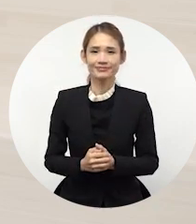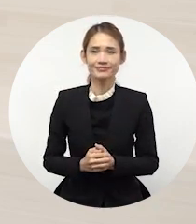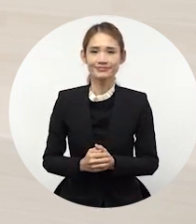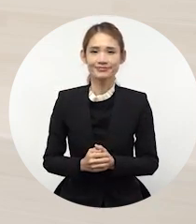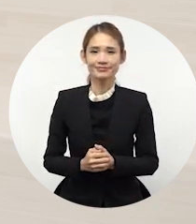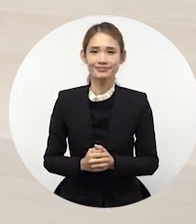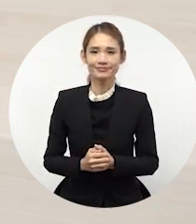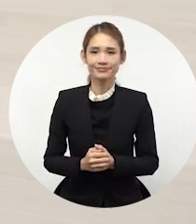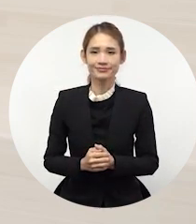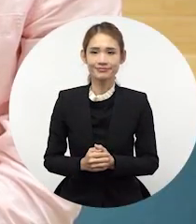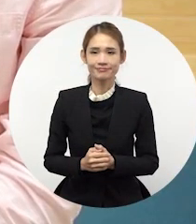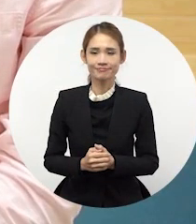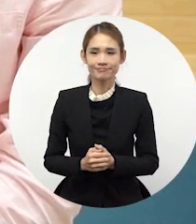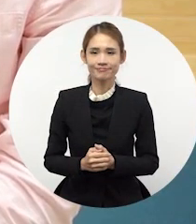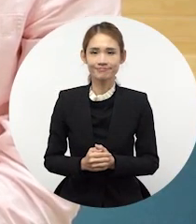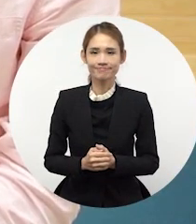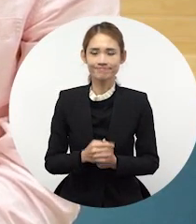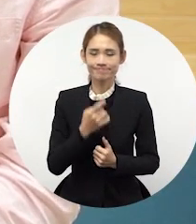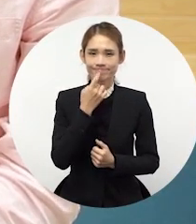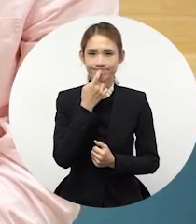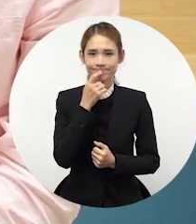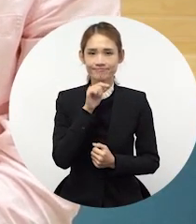것 같아요.